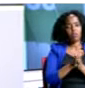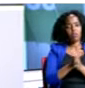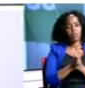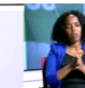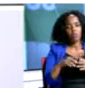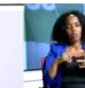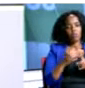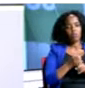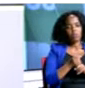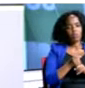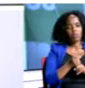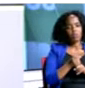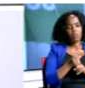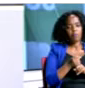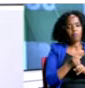wal qabate egaa